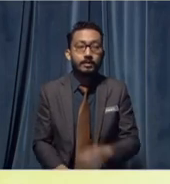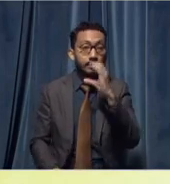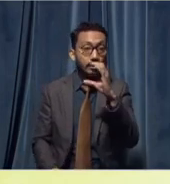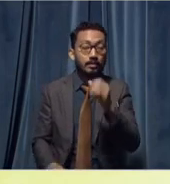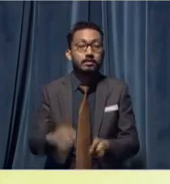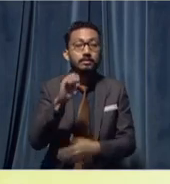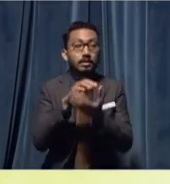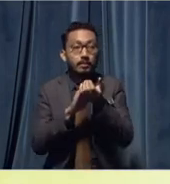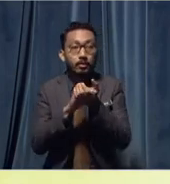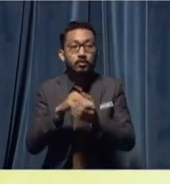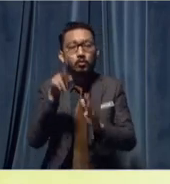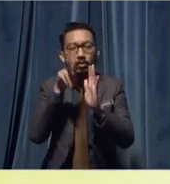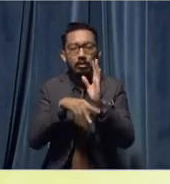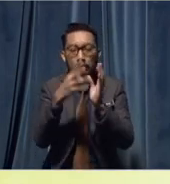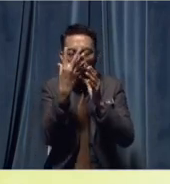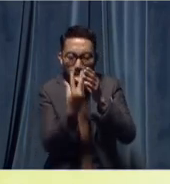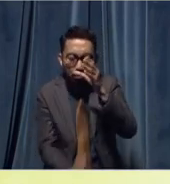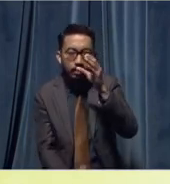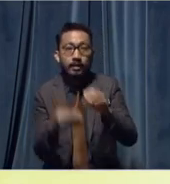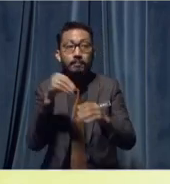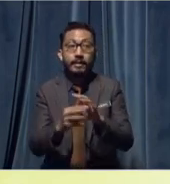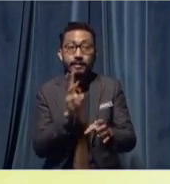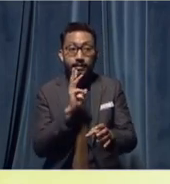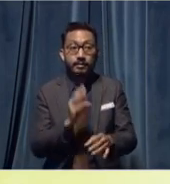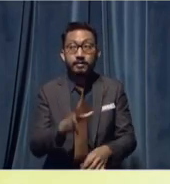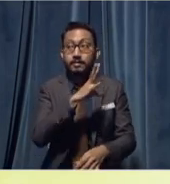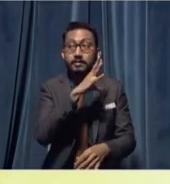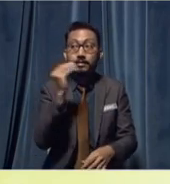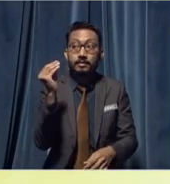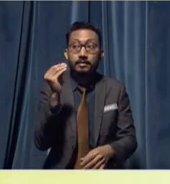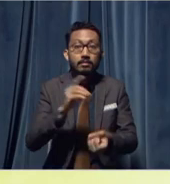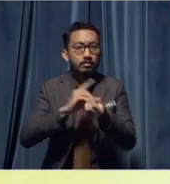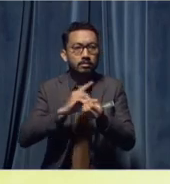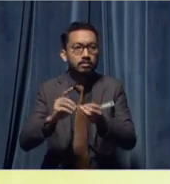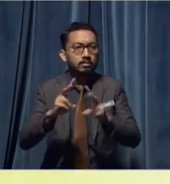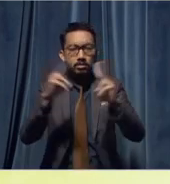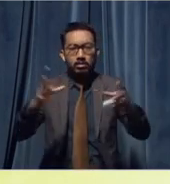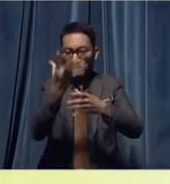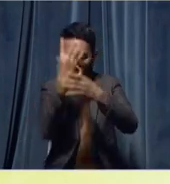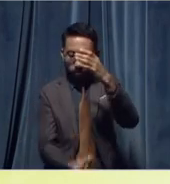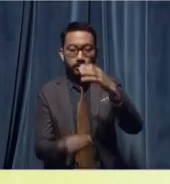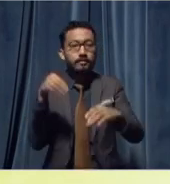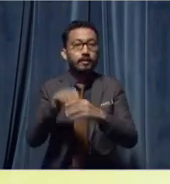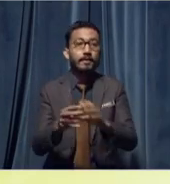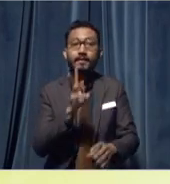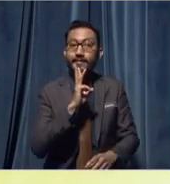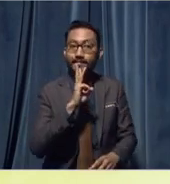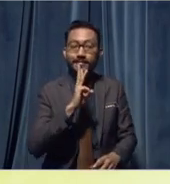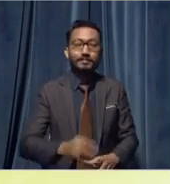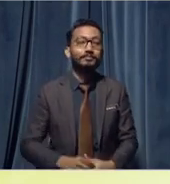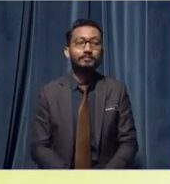pula, sabun kurang larut dalam air, deterjen sangat larut dalam